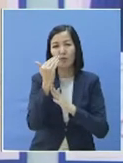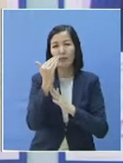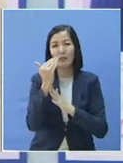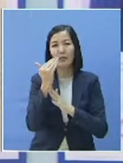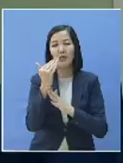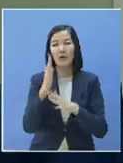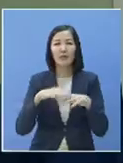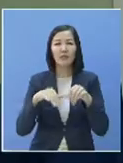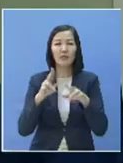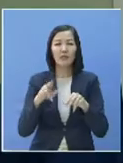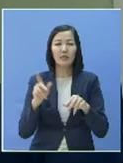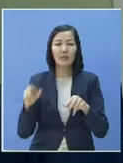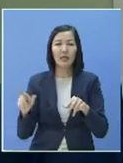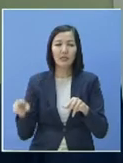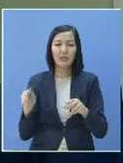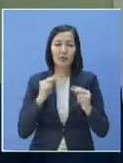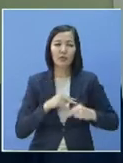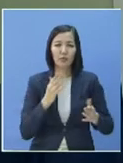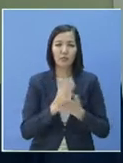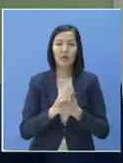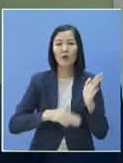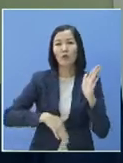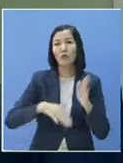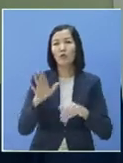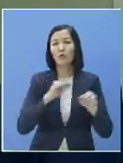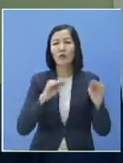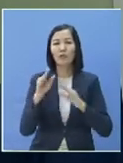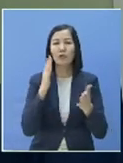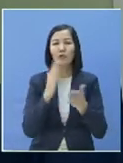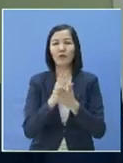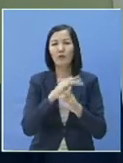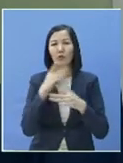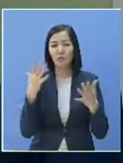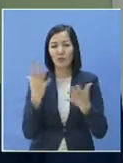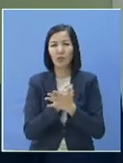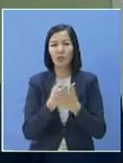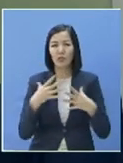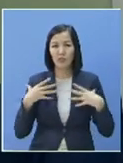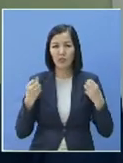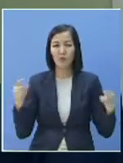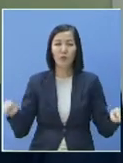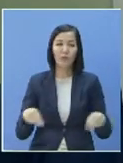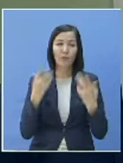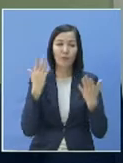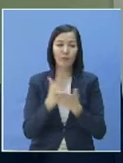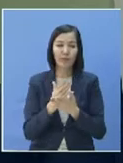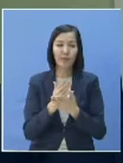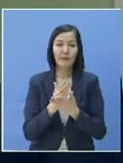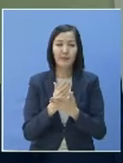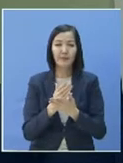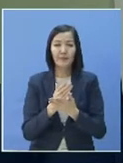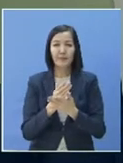еңбек етеді. Үздік оборудованияларымыз бар. Соның арқасында көптеген нәтиже жетті адамдар. Өзі